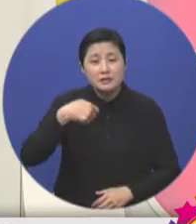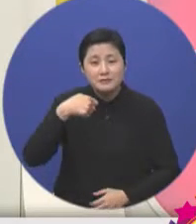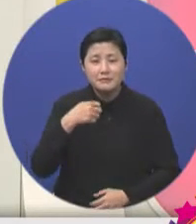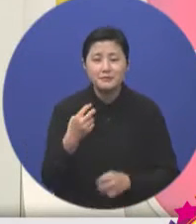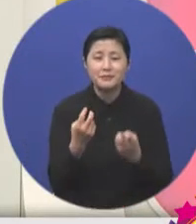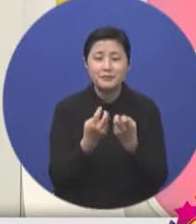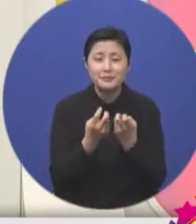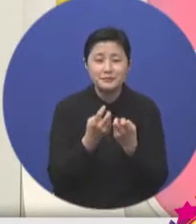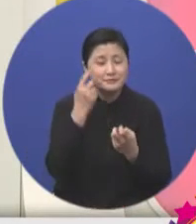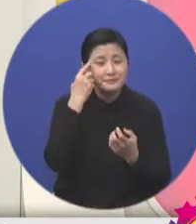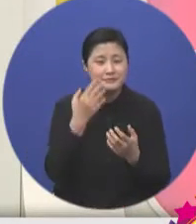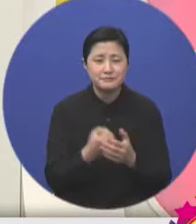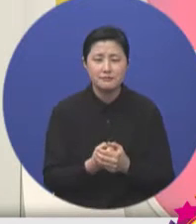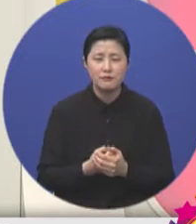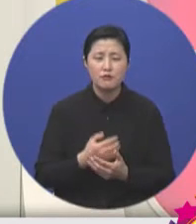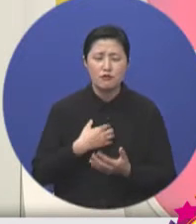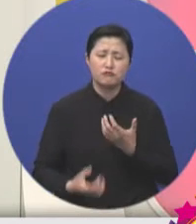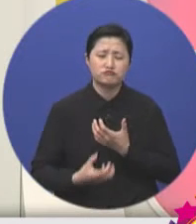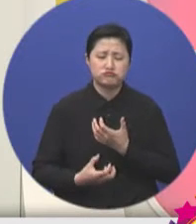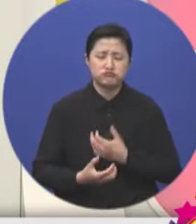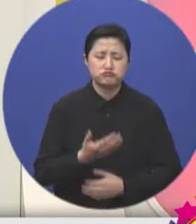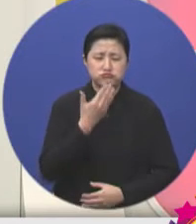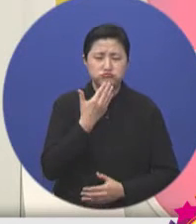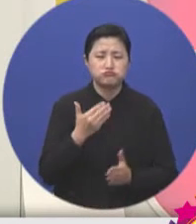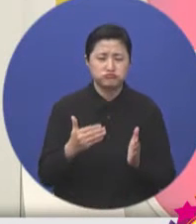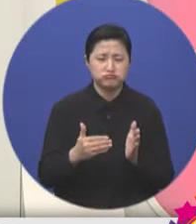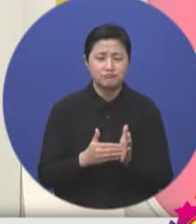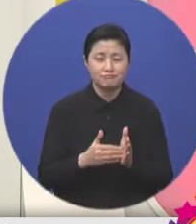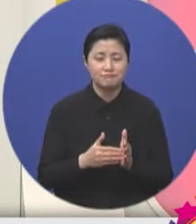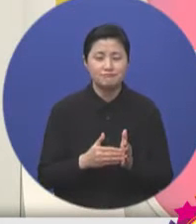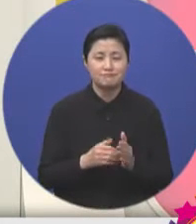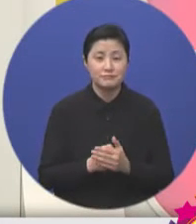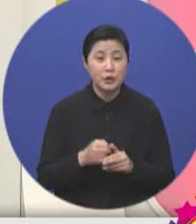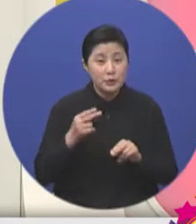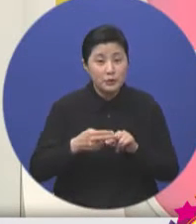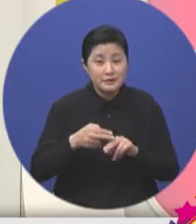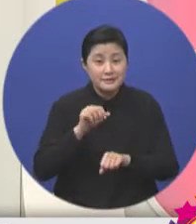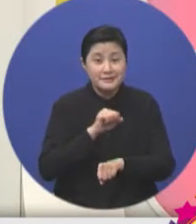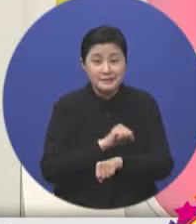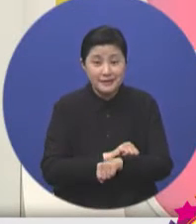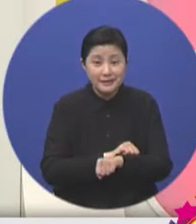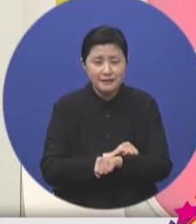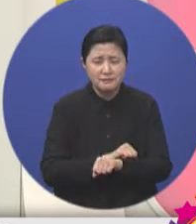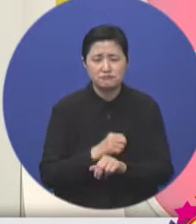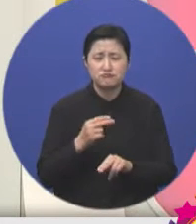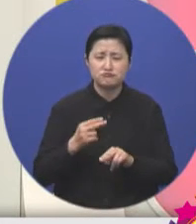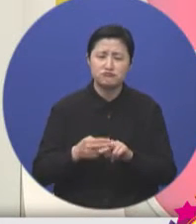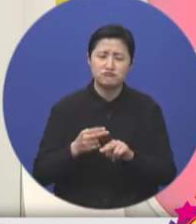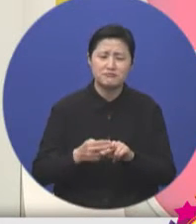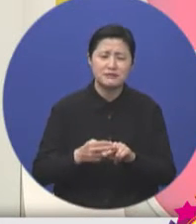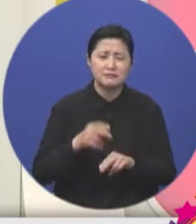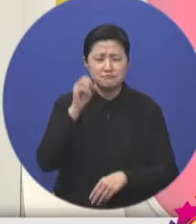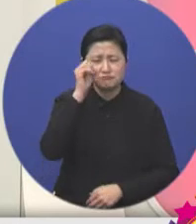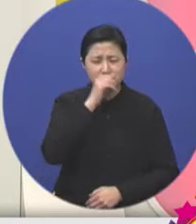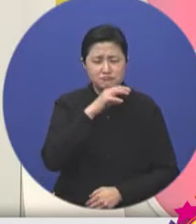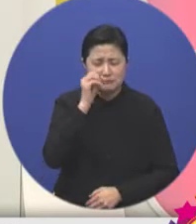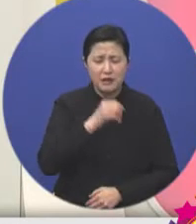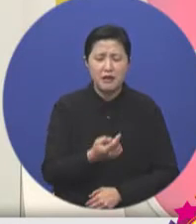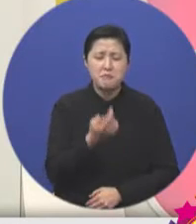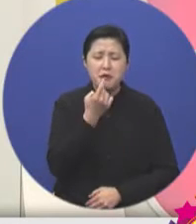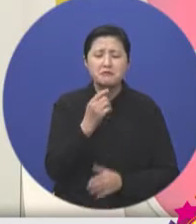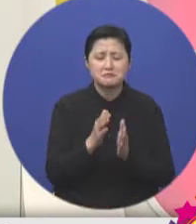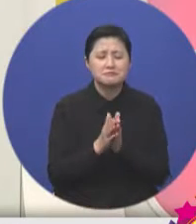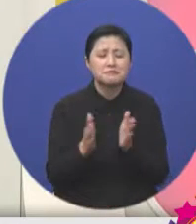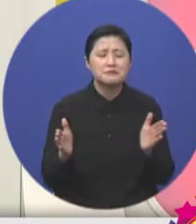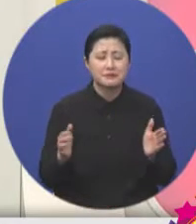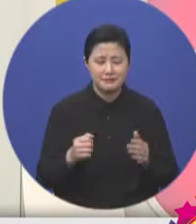어떻게 하셨어요, 그러면 아버님? 뭐, 제가 끓이 먹고 처사해야 되지, 뭐. 오, 요리도 잘 하세요? 요리, 뭐, 처사, 뭐, 요리 지금부터 슬슬 배워놔야 되지,